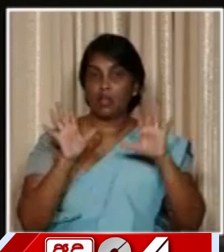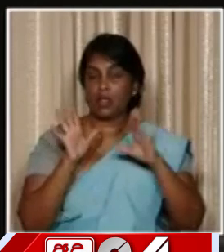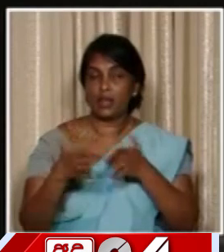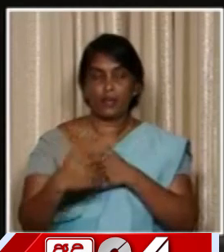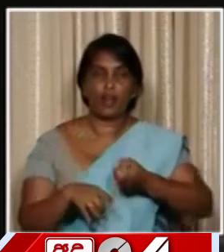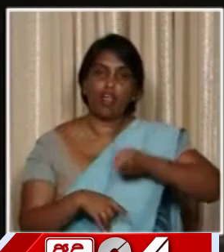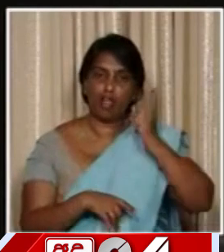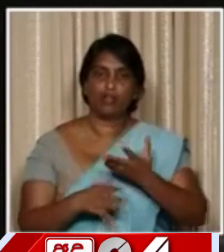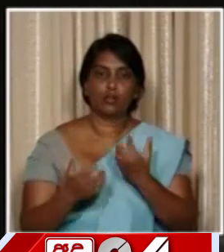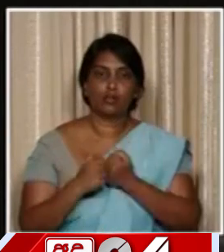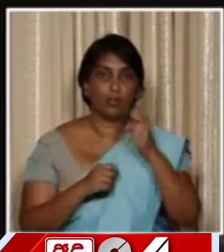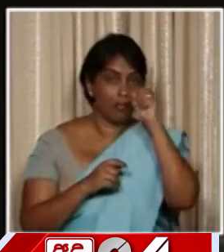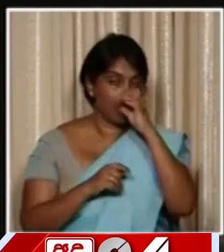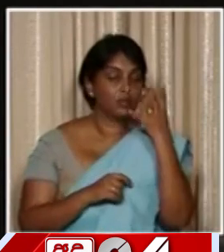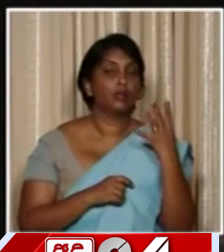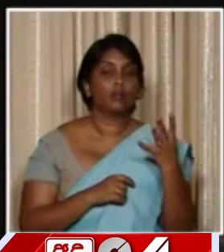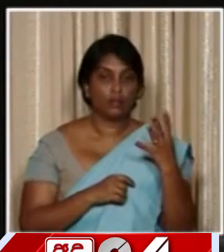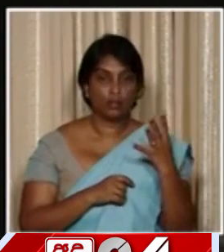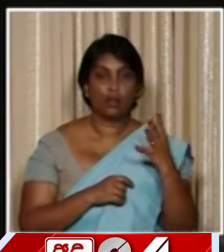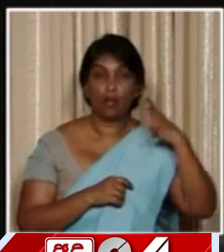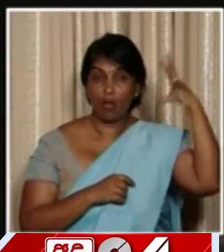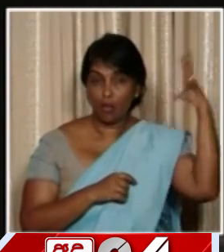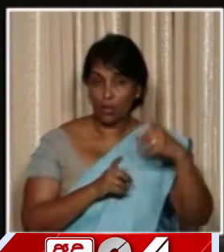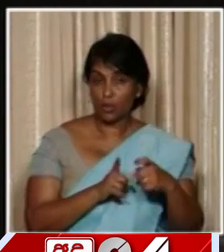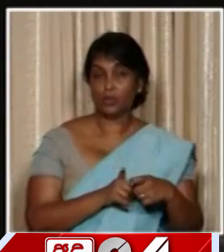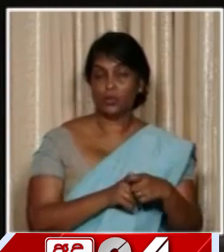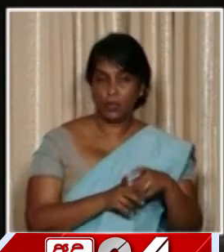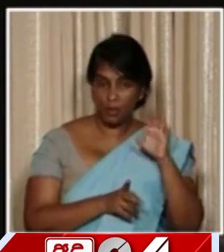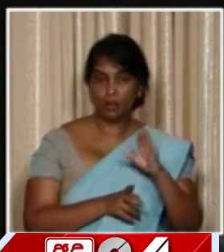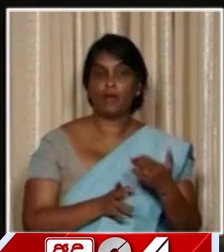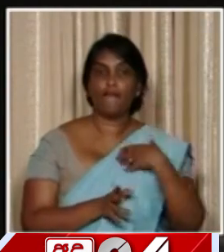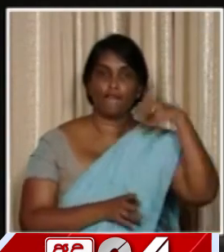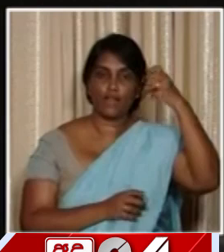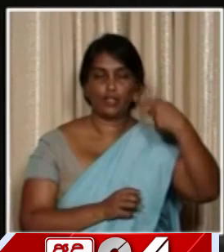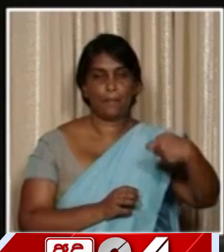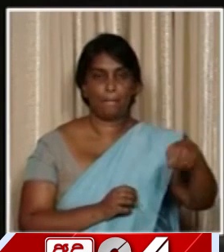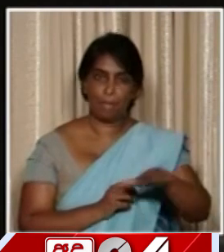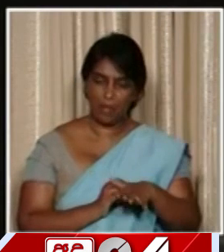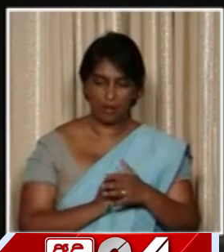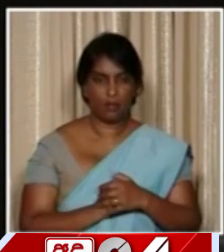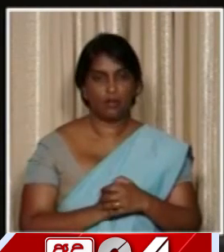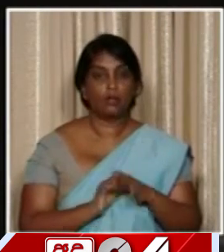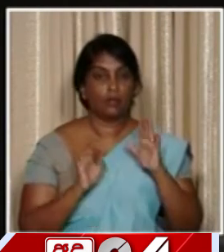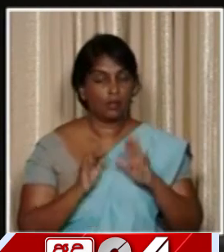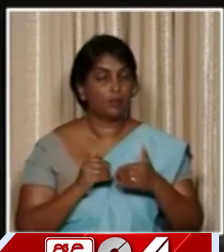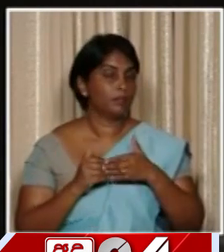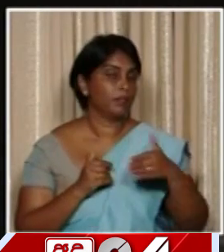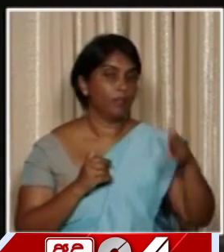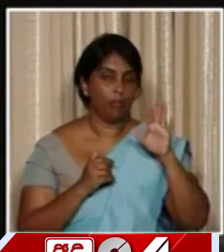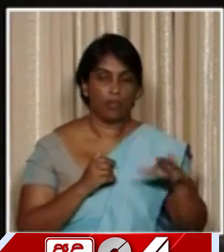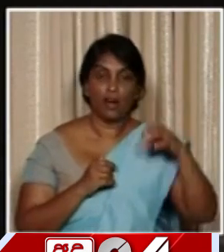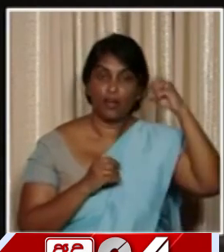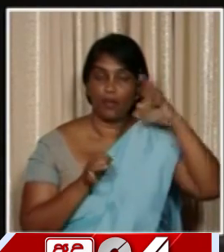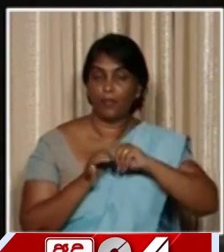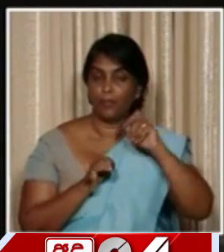කැබිනට් අනුමැතිය ගන්නවා මාස 4කට නියම් තත්වයක් ඇති වුණොත් අපිට විදුලිය මිලදී ගැනීමකට යන්න. නමුත් ඒ අතරතුරේ විදුලි